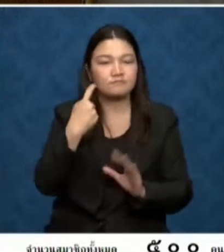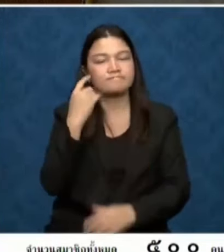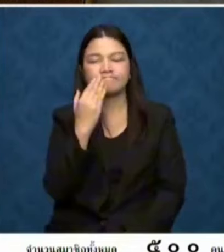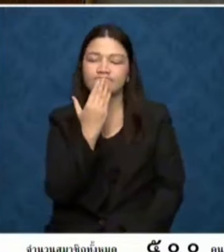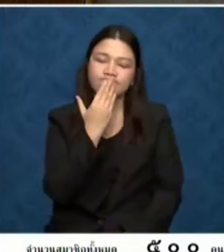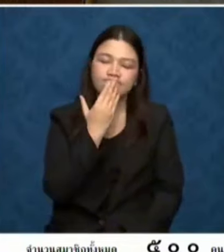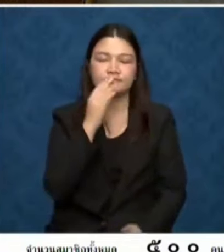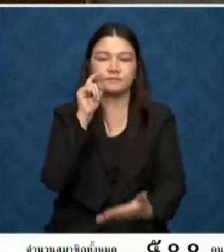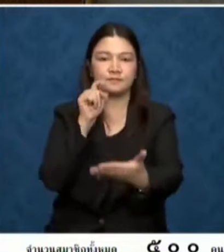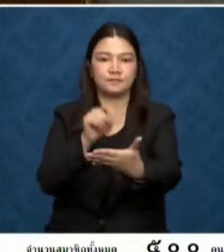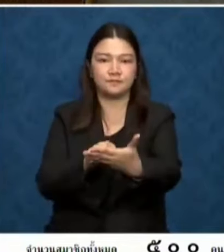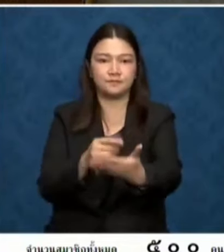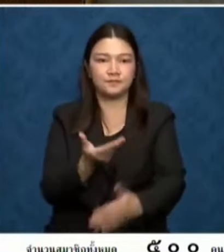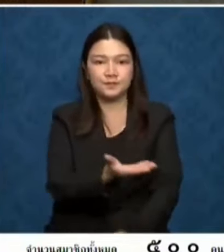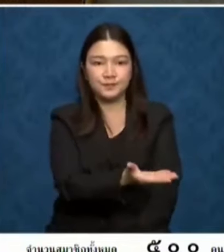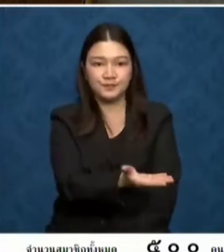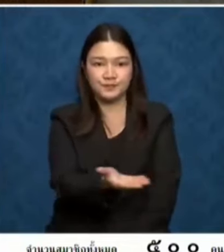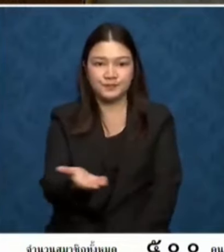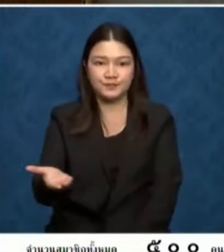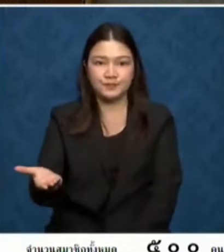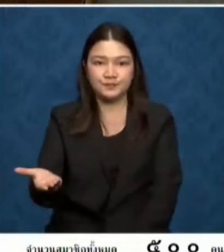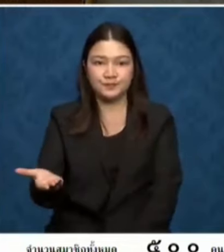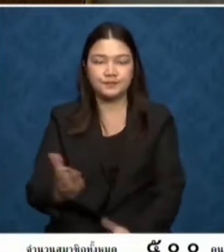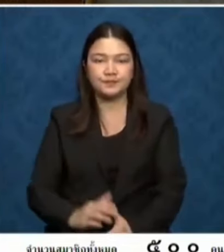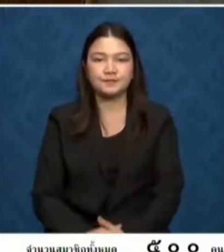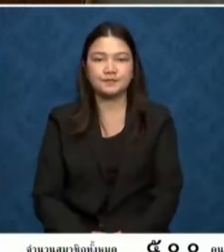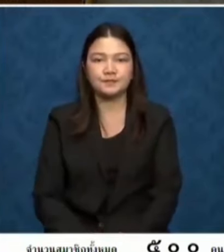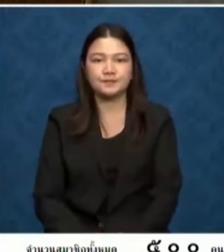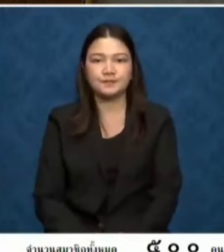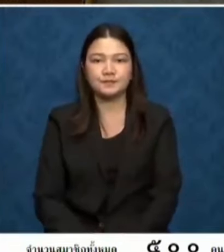ปุ่มงดออกเสียงครับขอเชิญลงคะแนนครับ